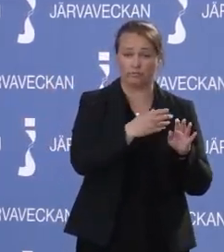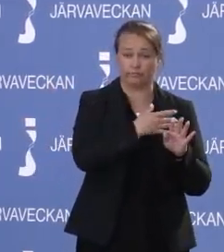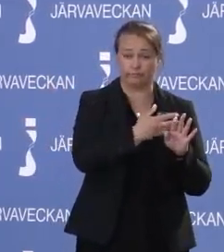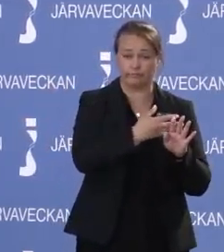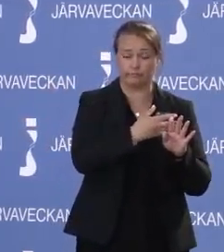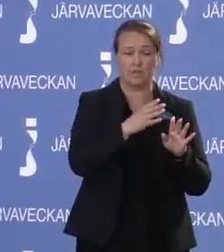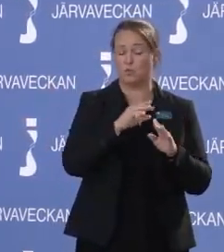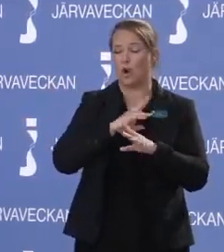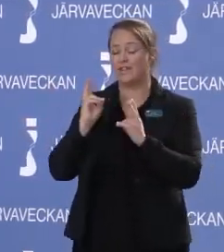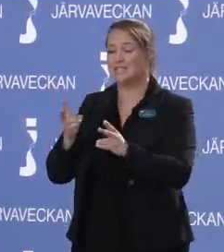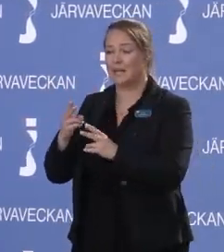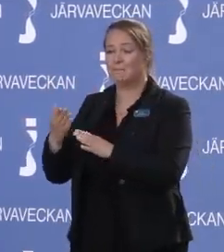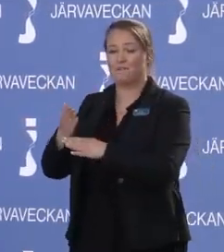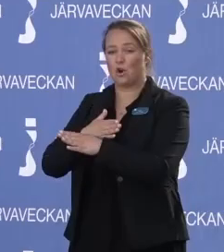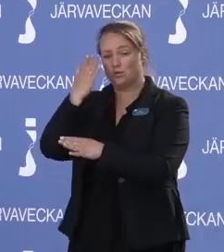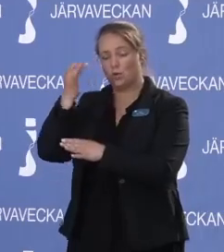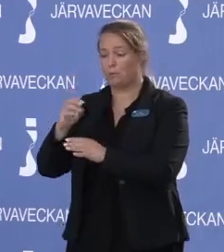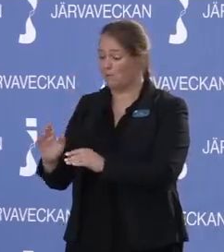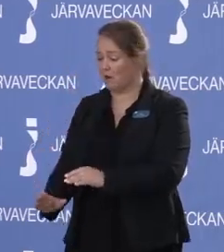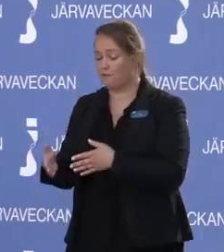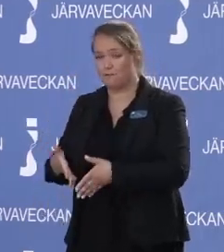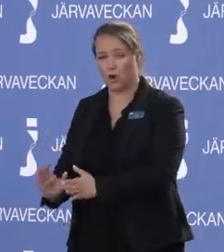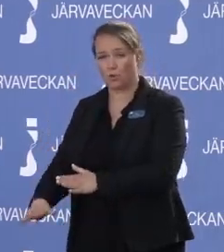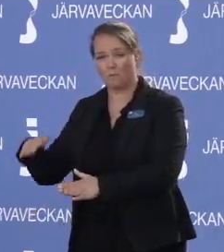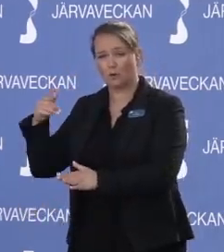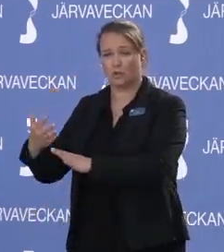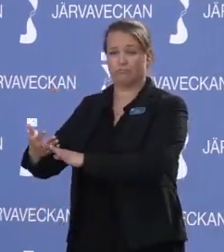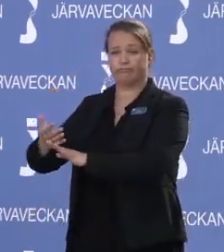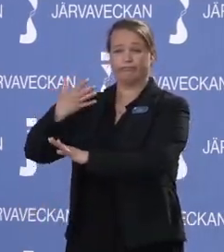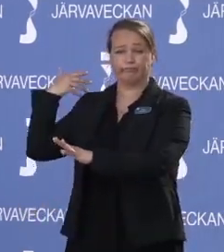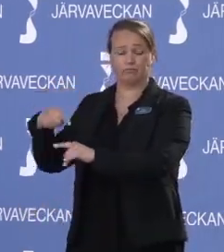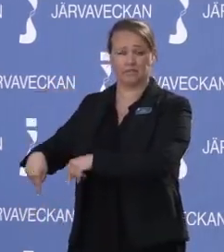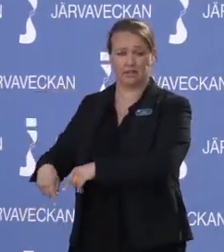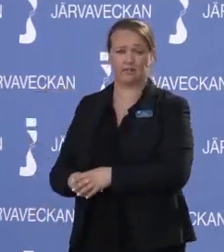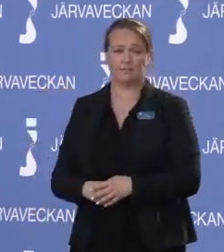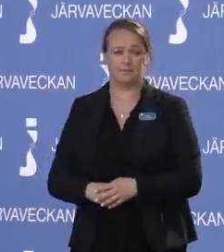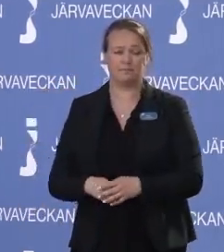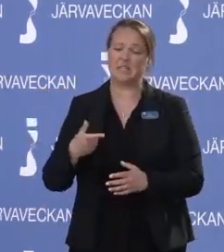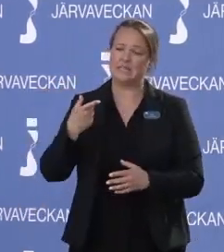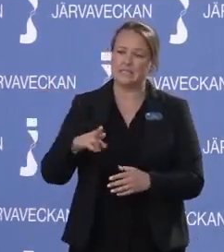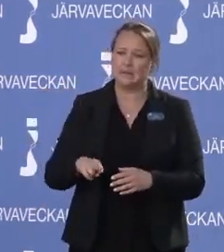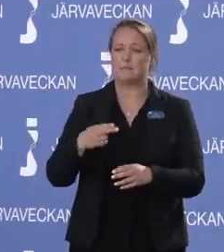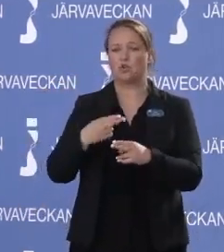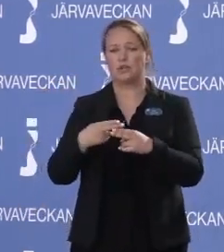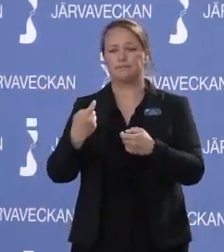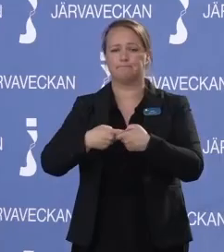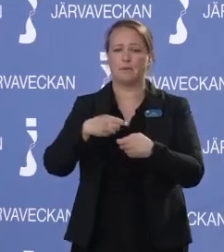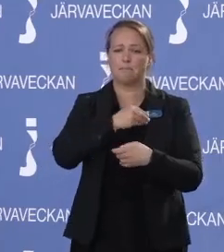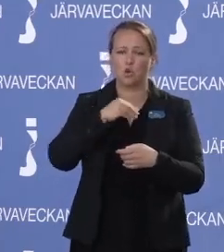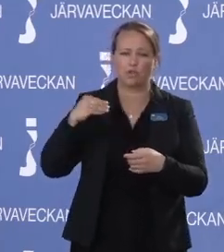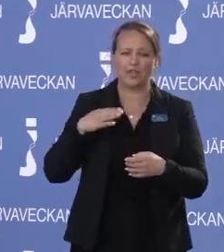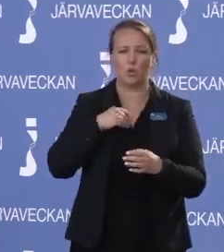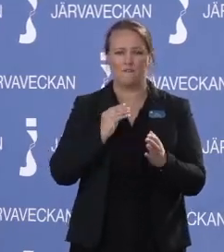som om man är född och uppvuxen i Sverige. Till exempel om det är en nyhet kring en myndighet. Då kanske vi lägger till vad